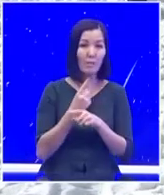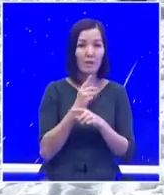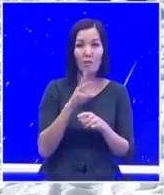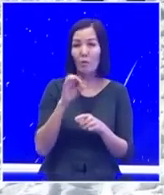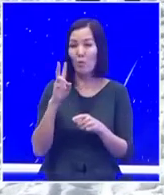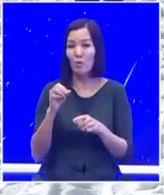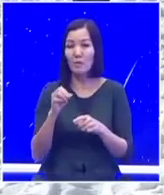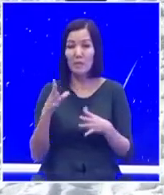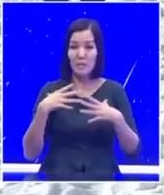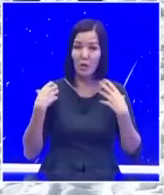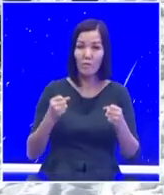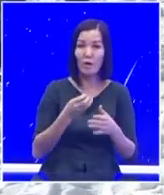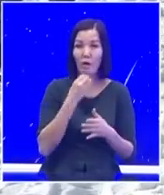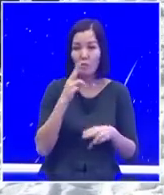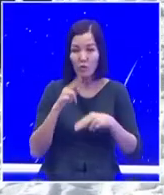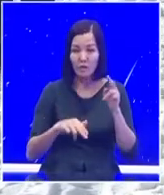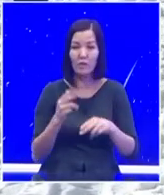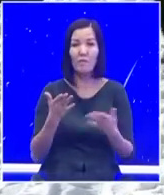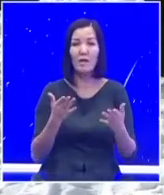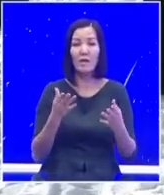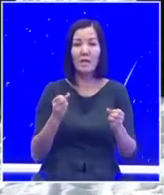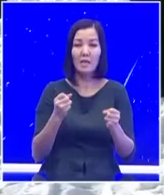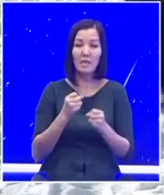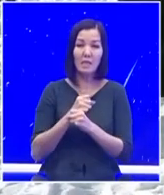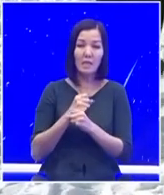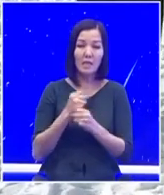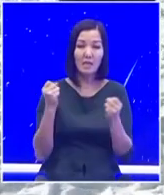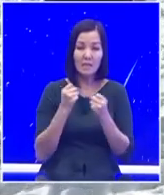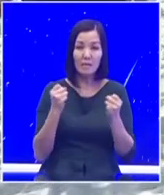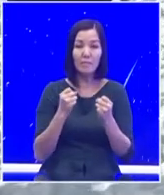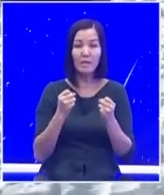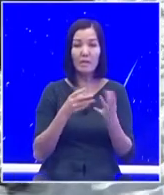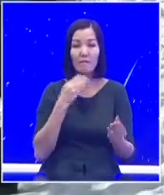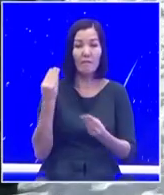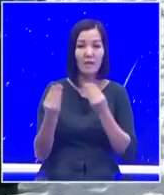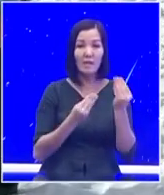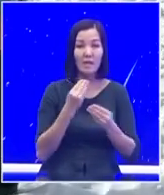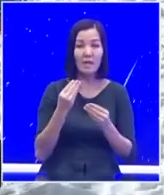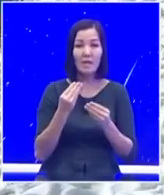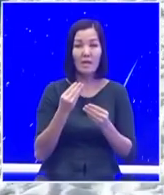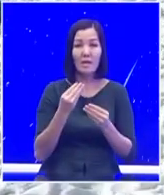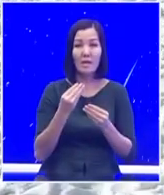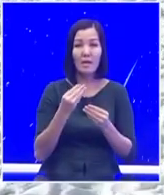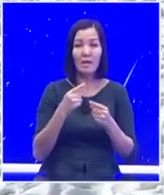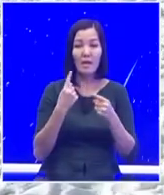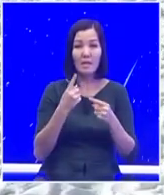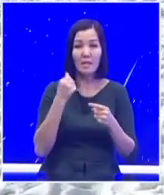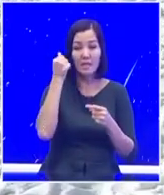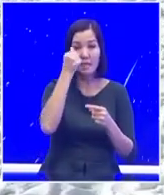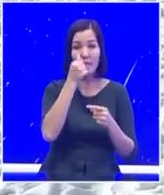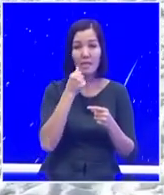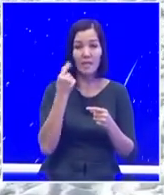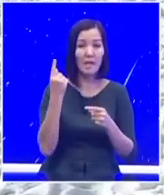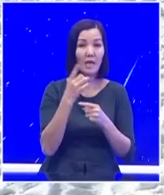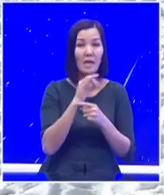в первую очередь здоровье, хорошее здоровье. И зимние виды спорта имеют свою исключительность, потому что они приходят раз в год. И